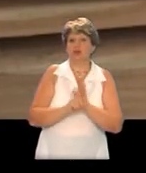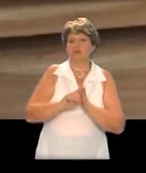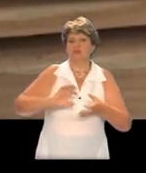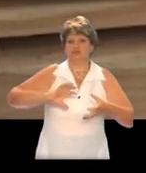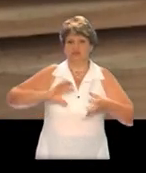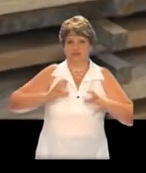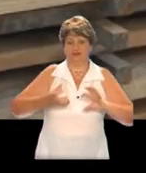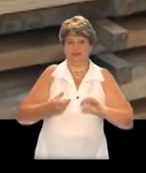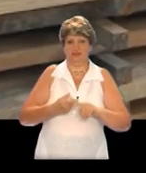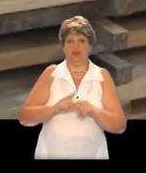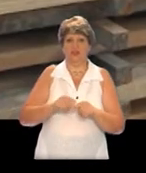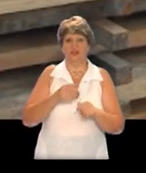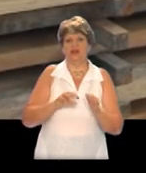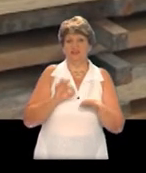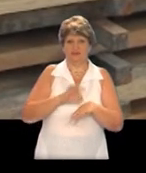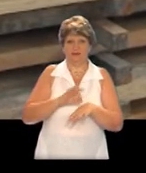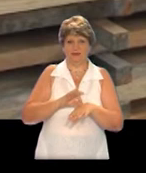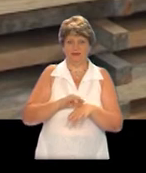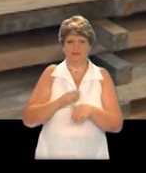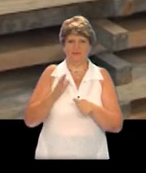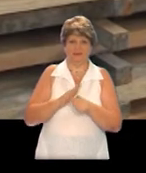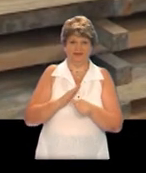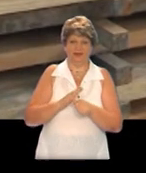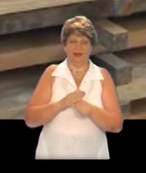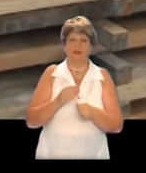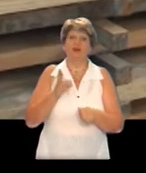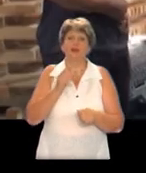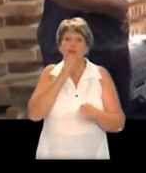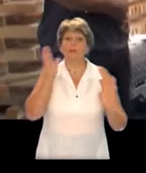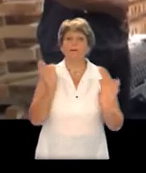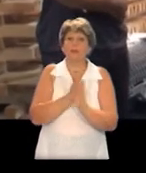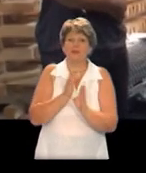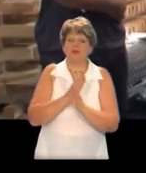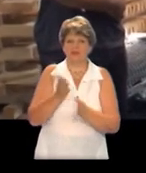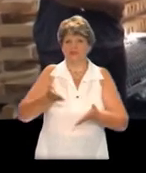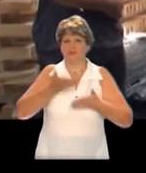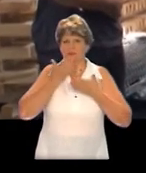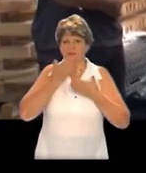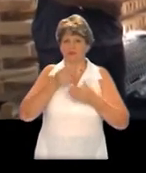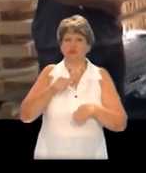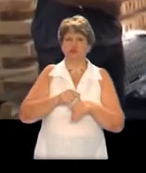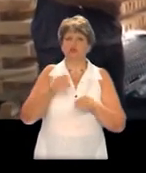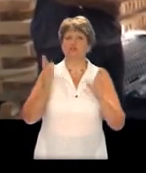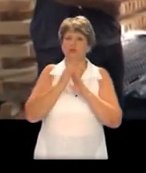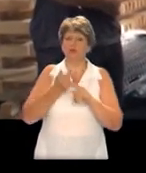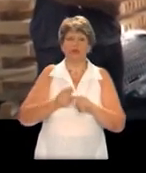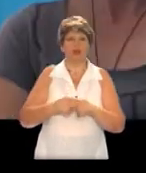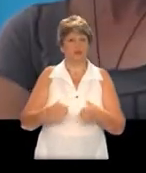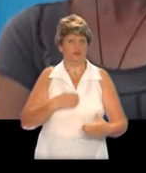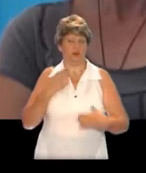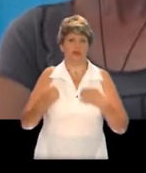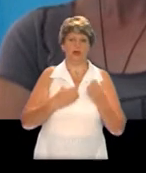псуватися і вкриватися пліснявою та грибком. Незважаючи на щоденне провітрювання, специфічний запах відчувається і в повітрі. Це дуже